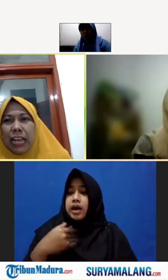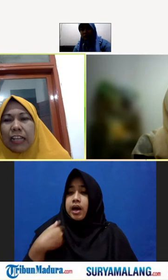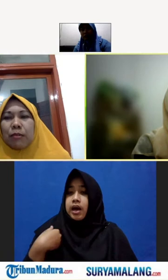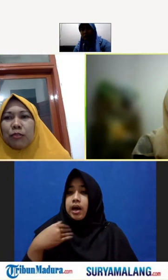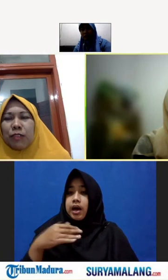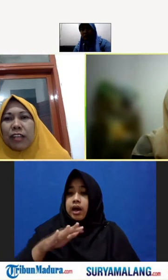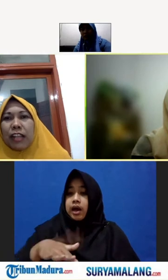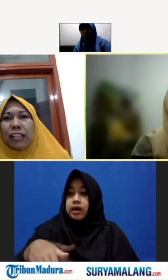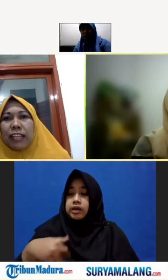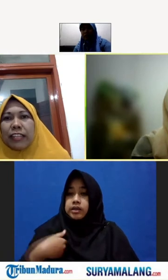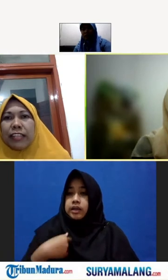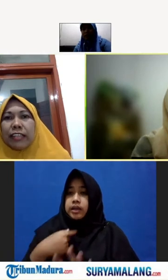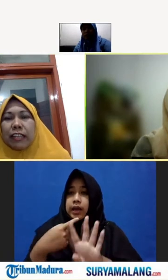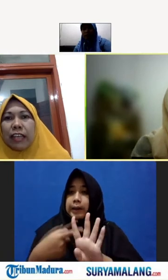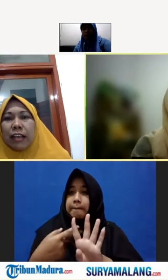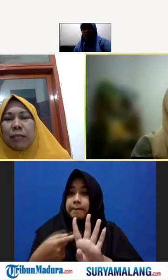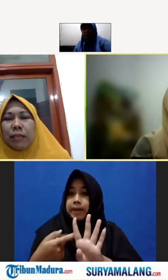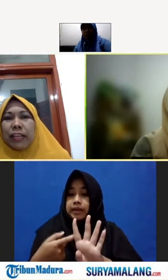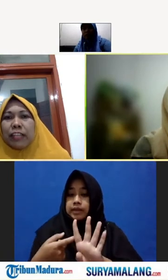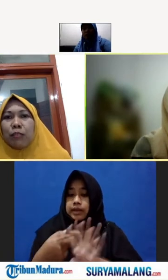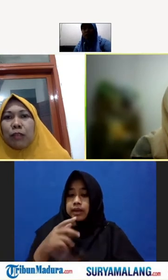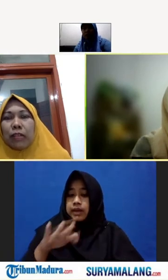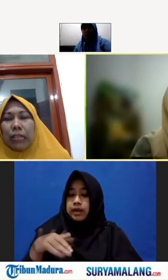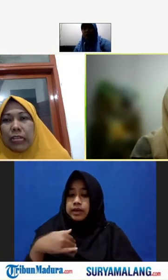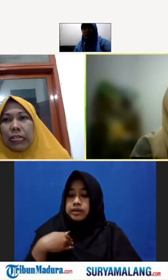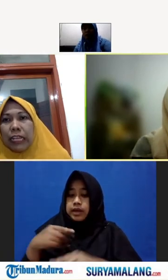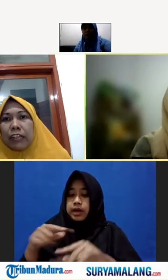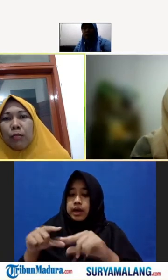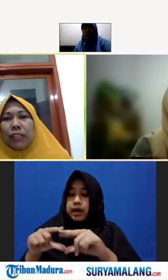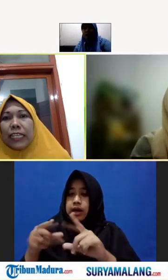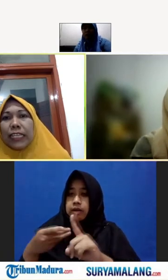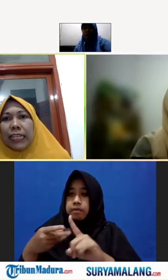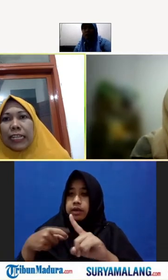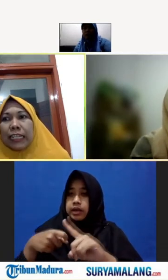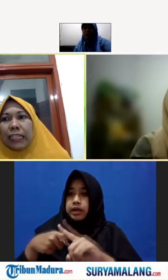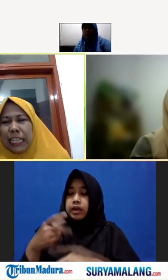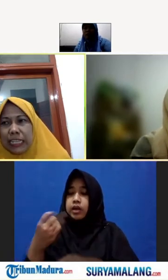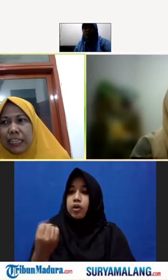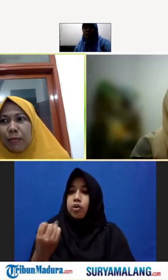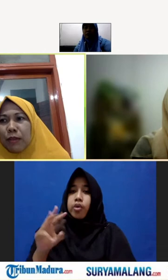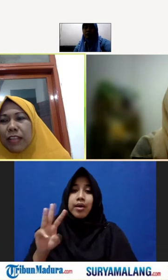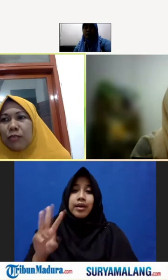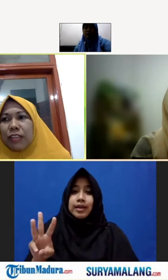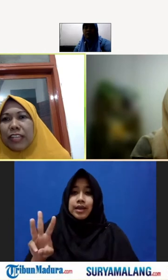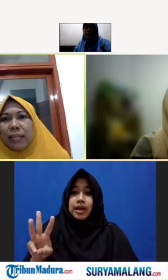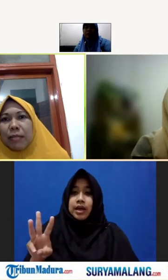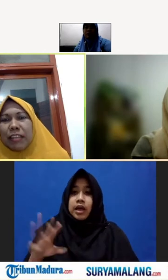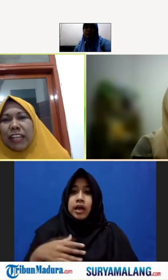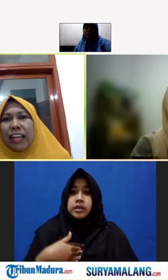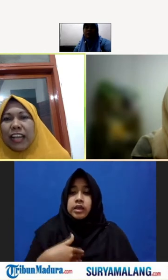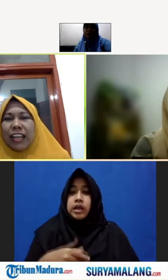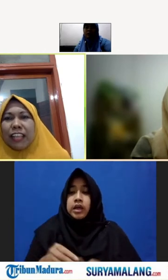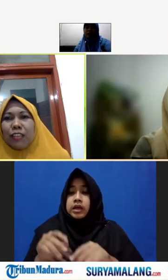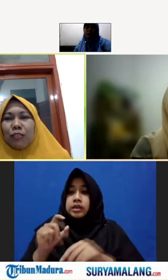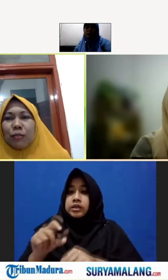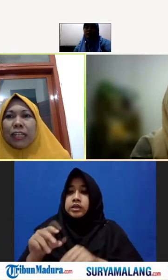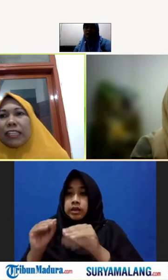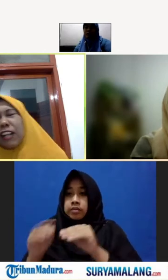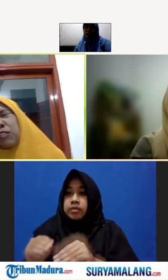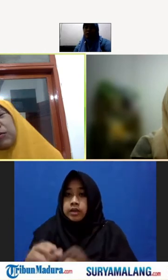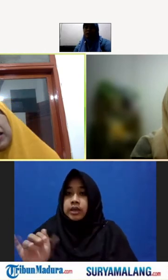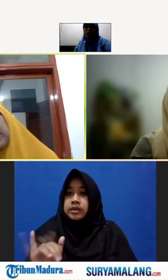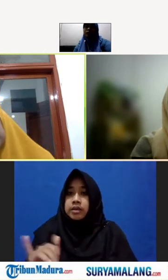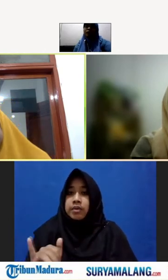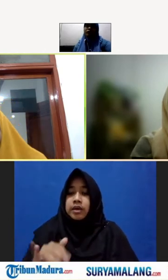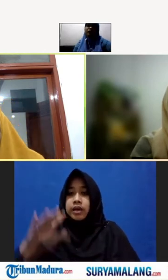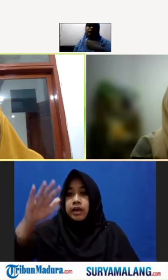Ya. Kebetulan anak saya ini yang ABK ini yang nomor tiga. saya pola asuhnya kan sama dengan kakak-kakaknya itu mengerti